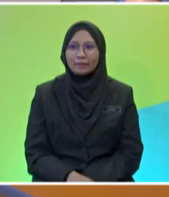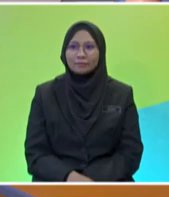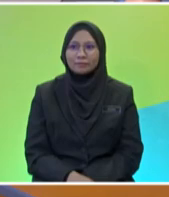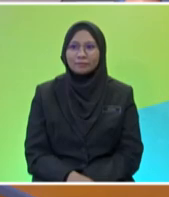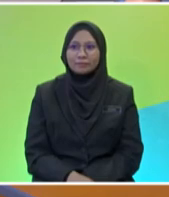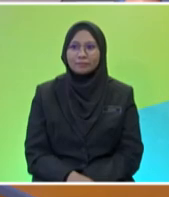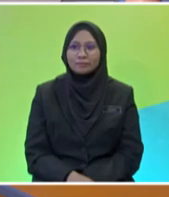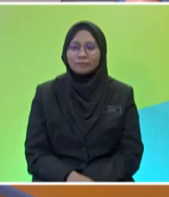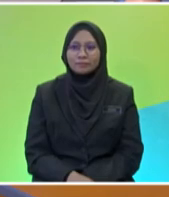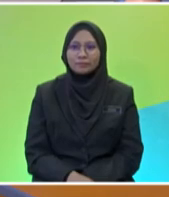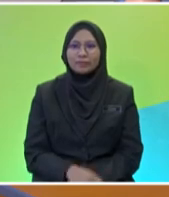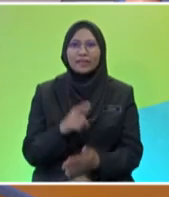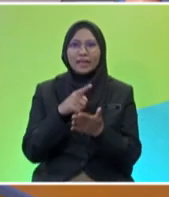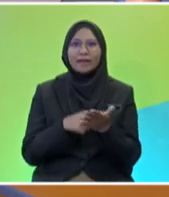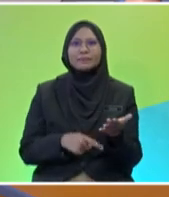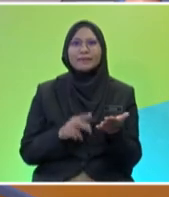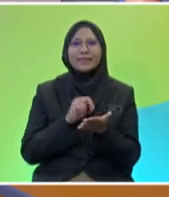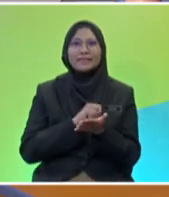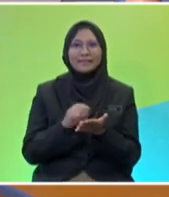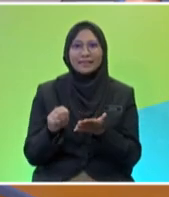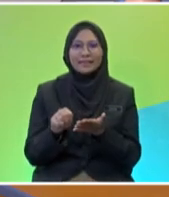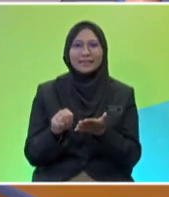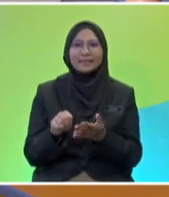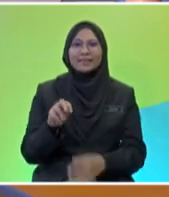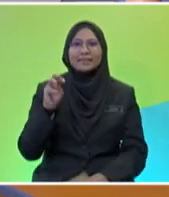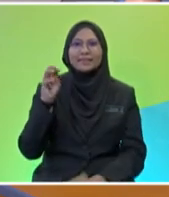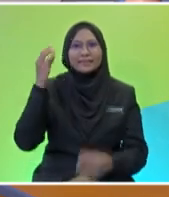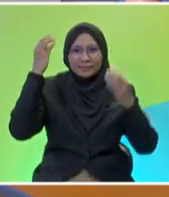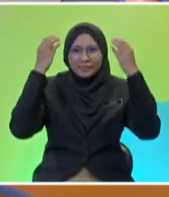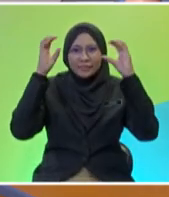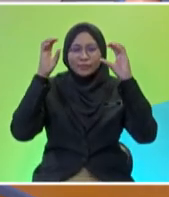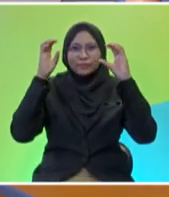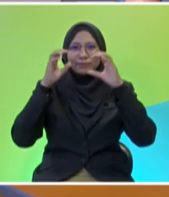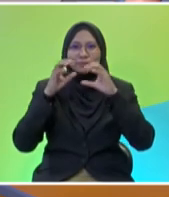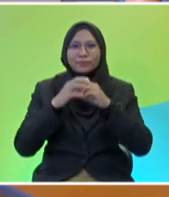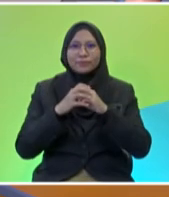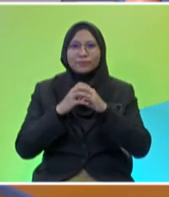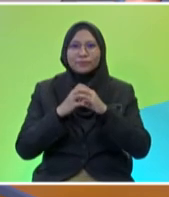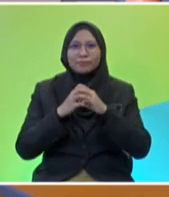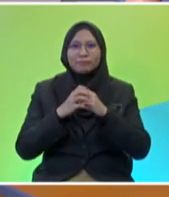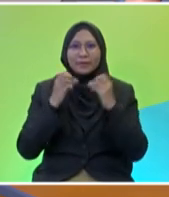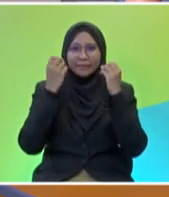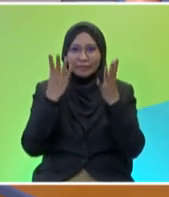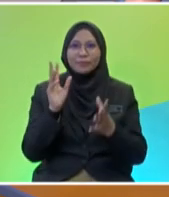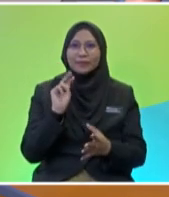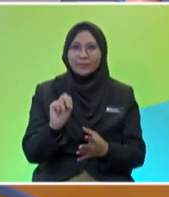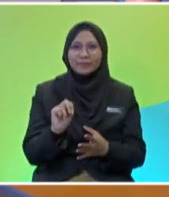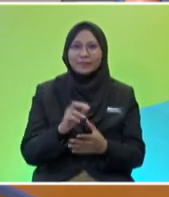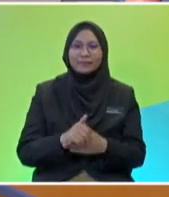sebenarnya aku tuh nilai yang kita terapkan dalam pembelajaran agensi penghematan air ini